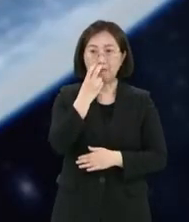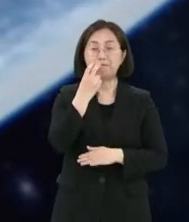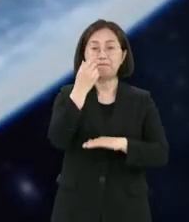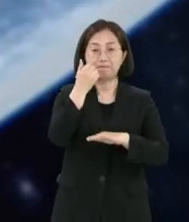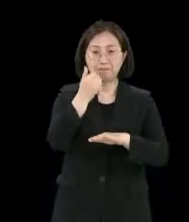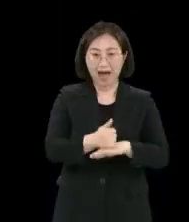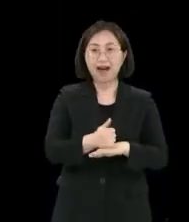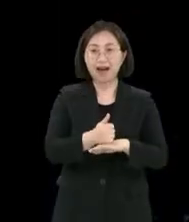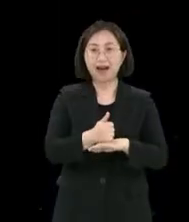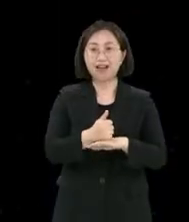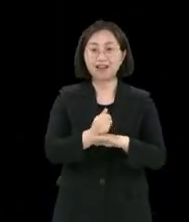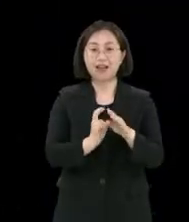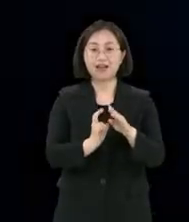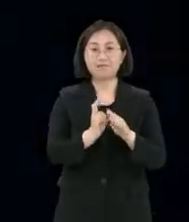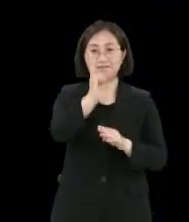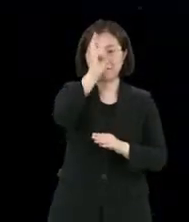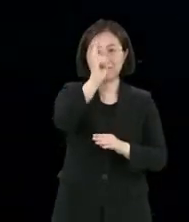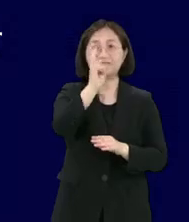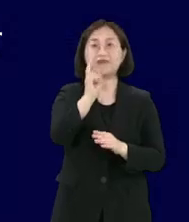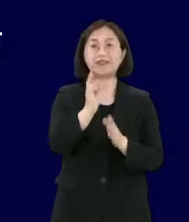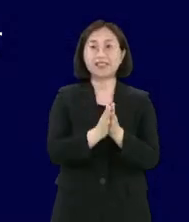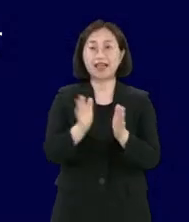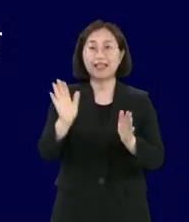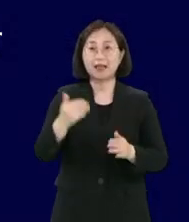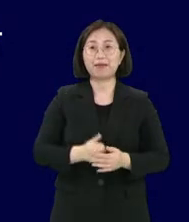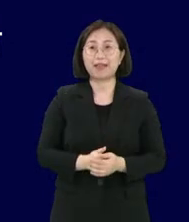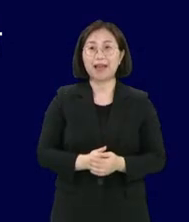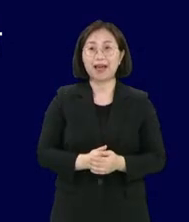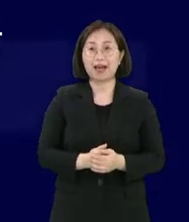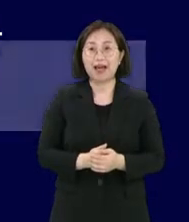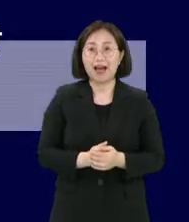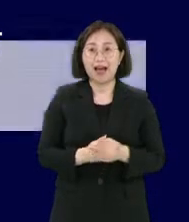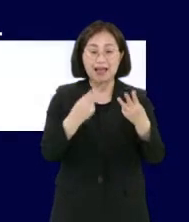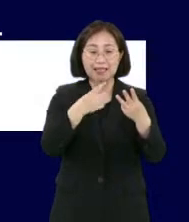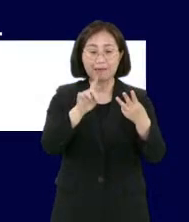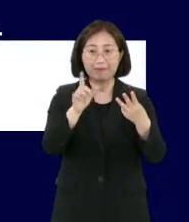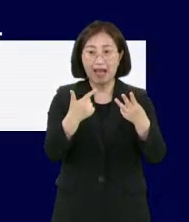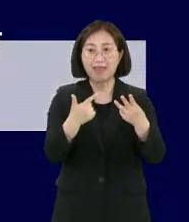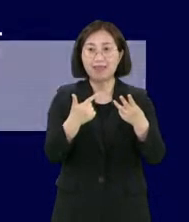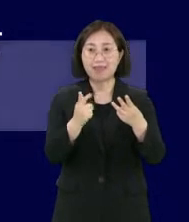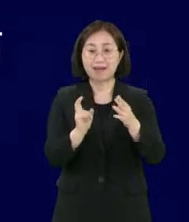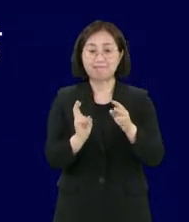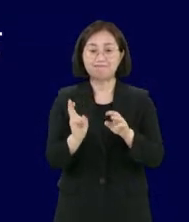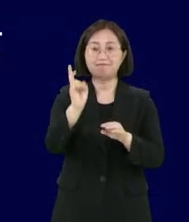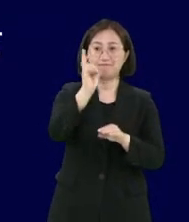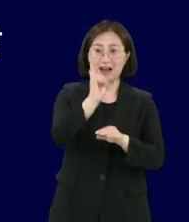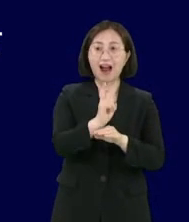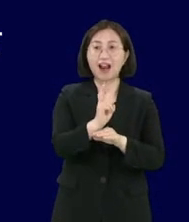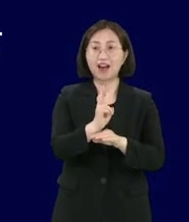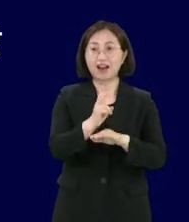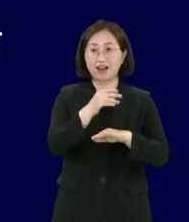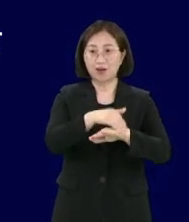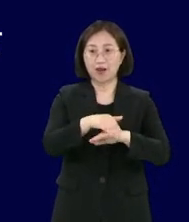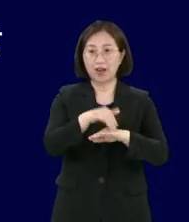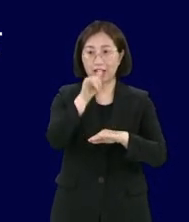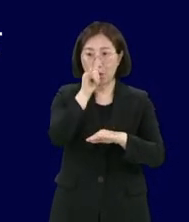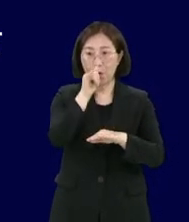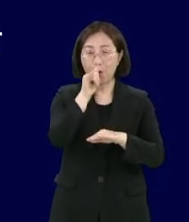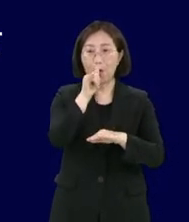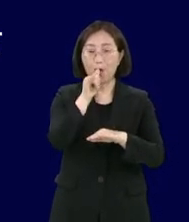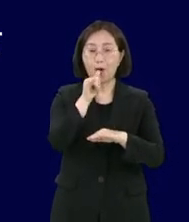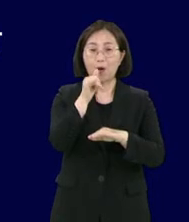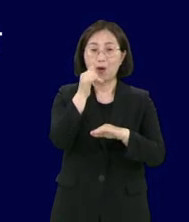본격적인 카운트다운에 들어갑니다. 위성을 이제 3단에 실어야 되는 작업을 이제 진행을 할 계획이고, 그다음에 이제 그 3단을